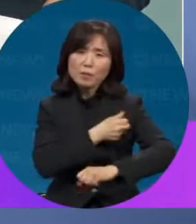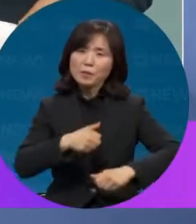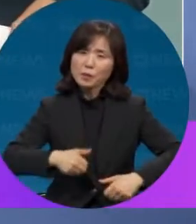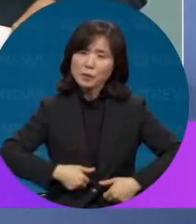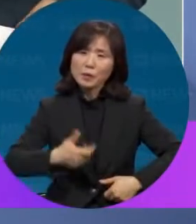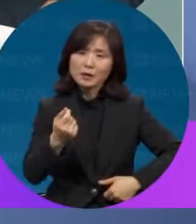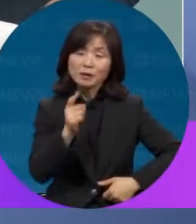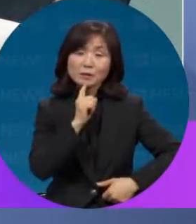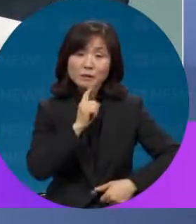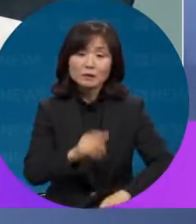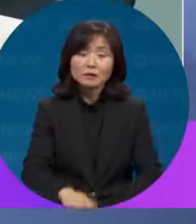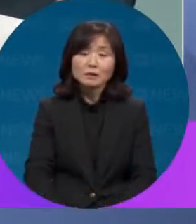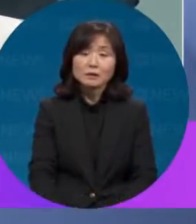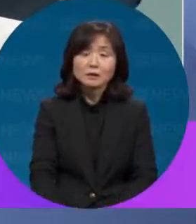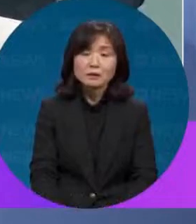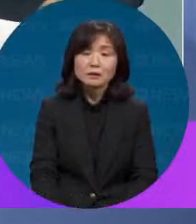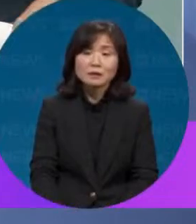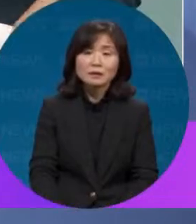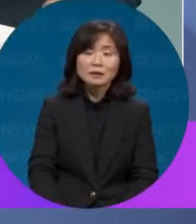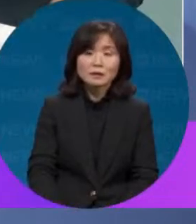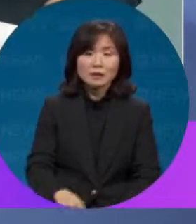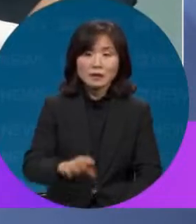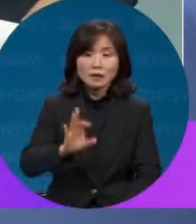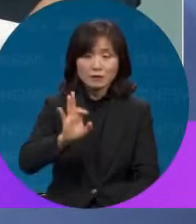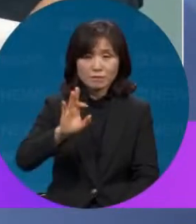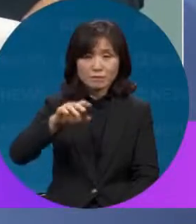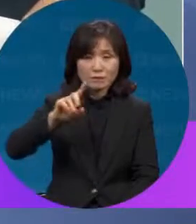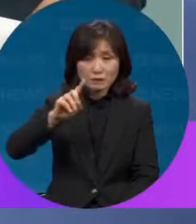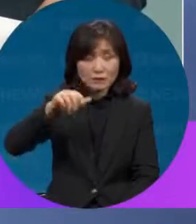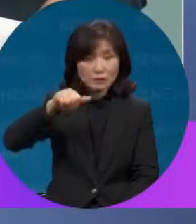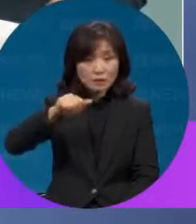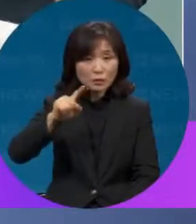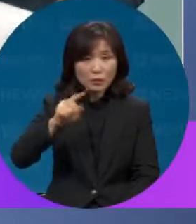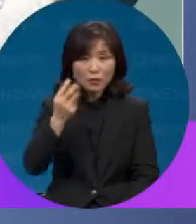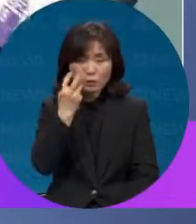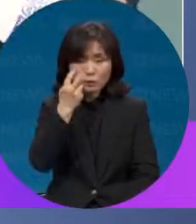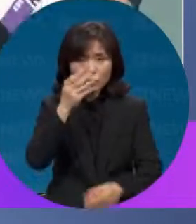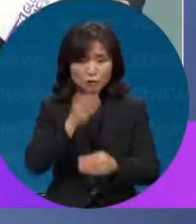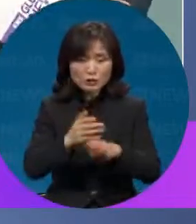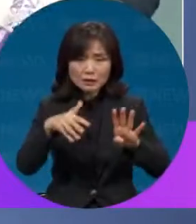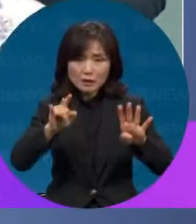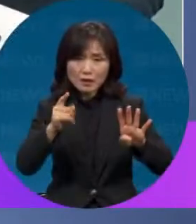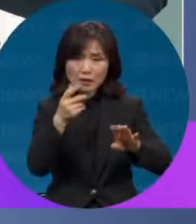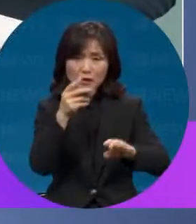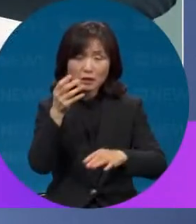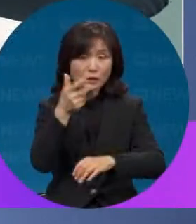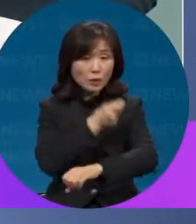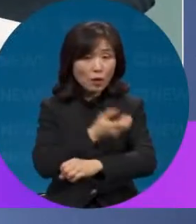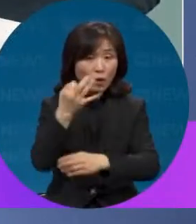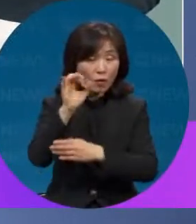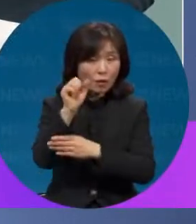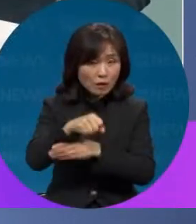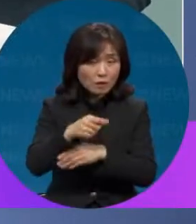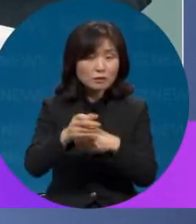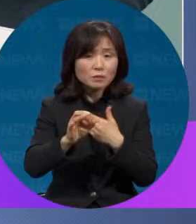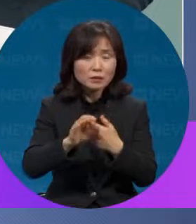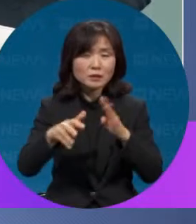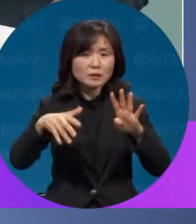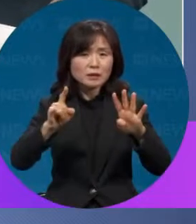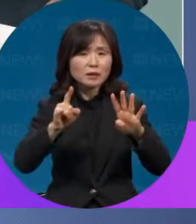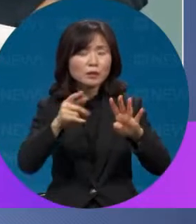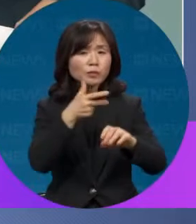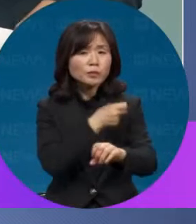내다봤다 는데요 이 앞서 미국 fda 는 이 검토 중인 4차 접종 이 허가가 된다면 4차 접종 외식 이는